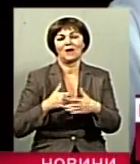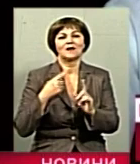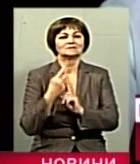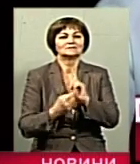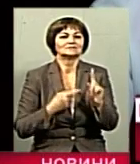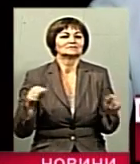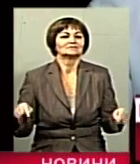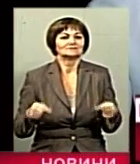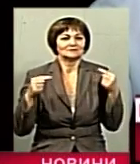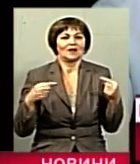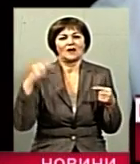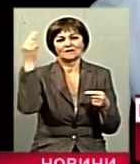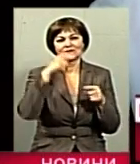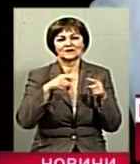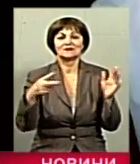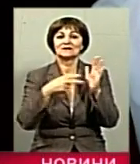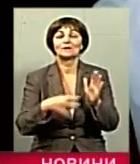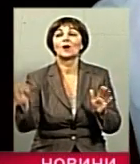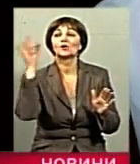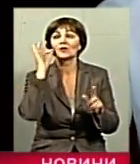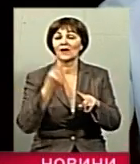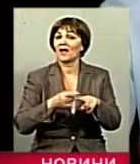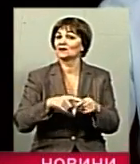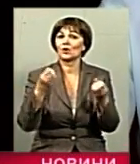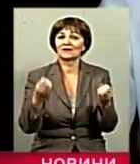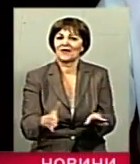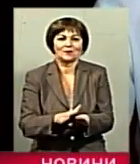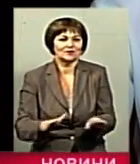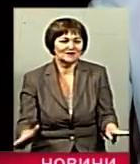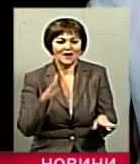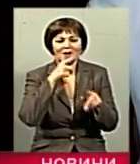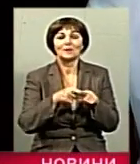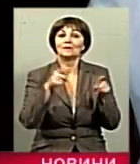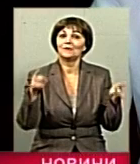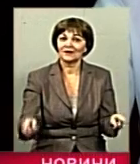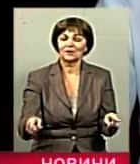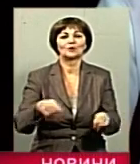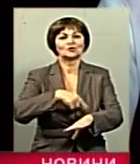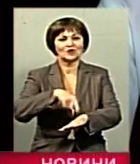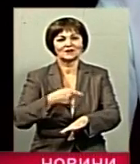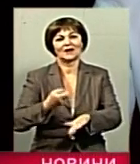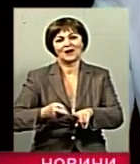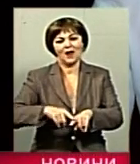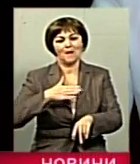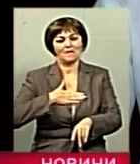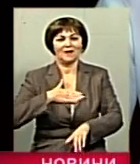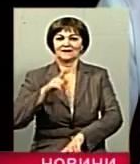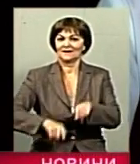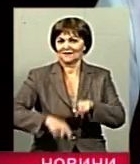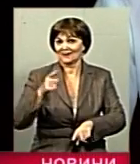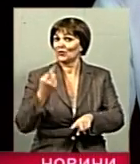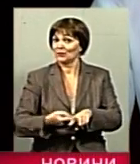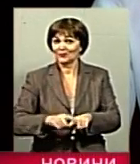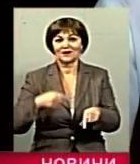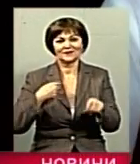особистість. Я навчався в ній протягом 7 років, і це зовсім немалий період часу. Я звик до цієї школи, і вона для мене як рідна стала. Так що це